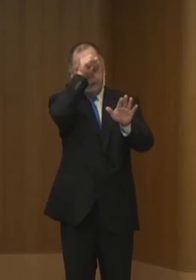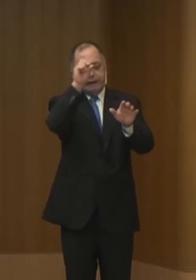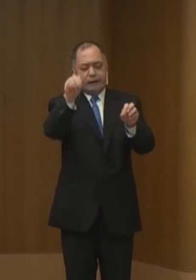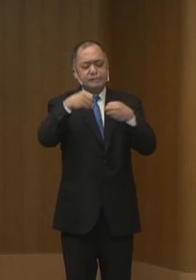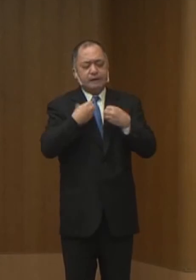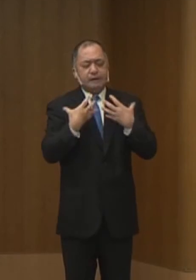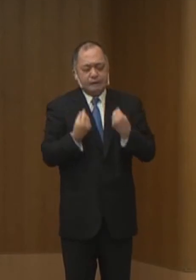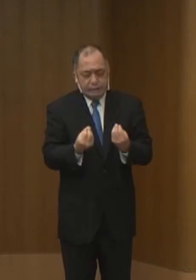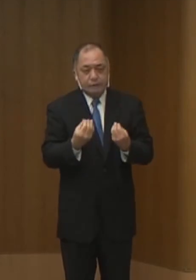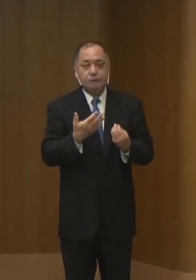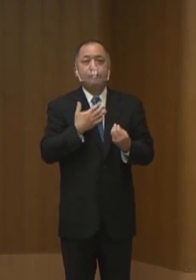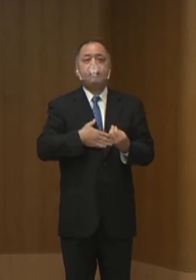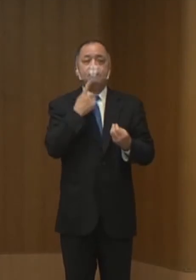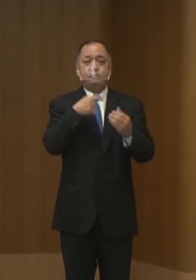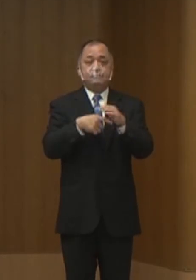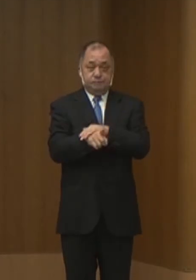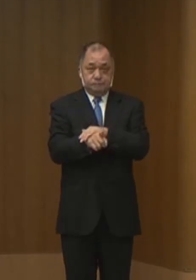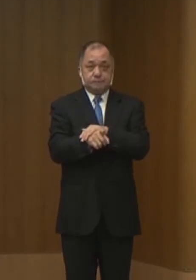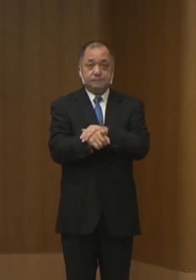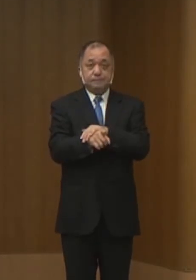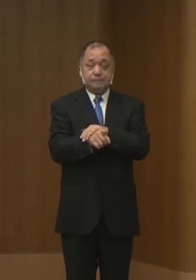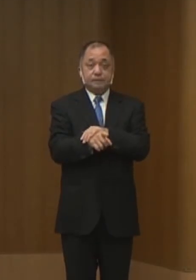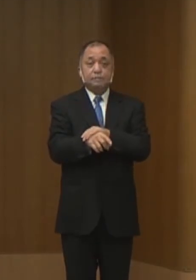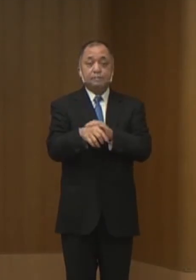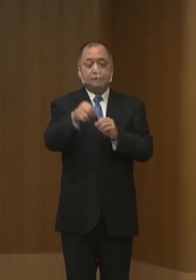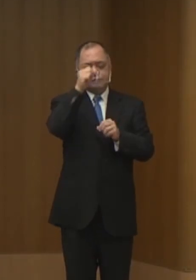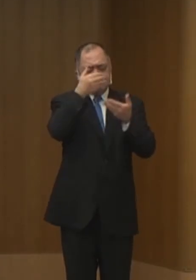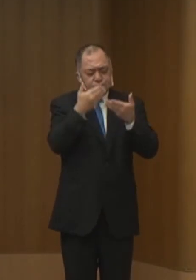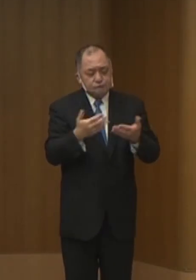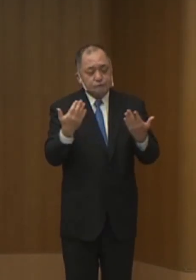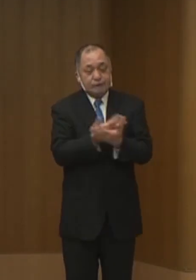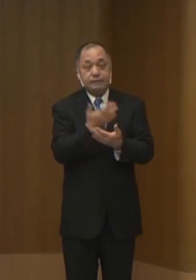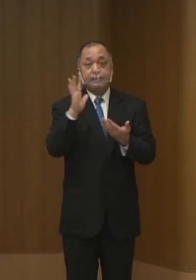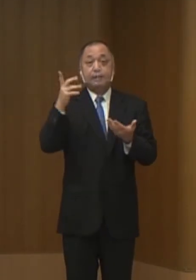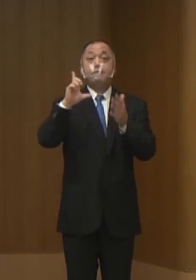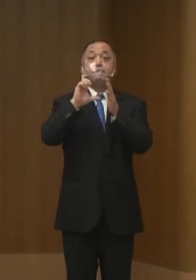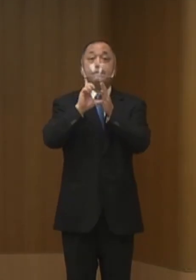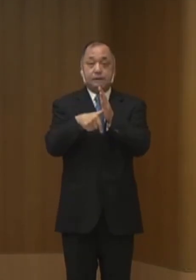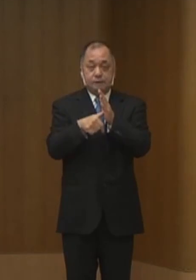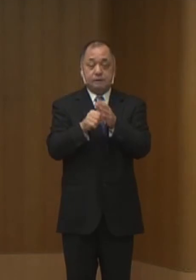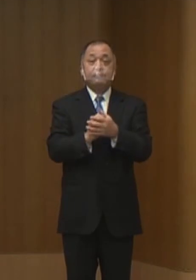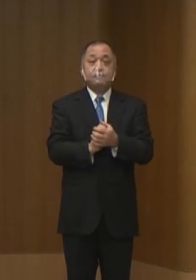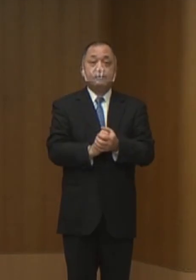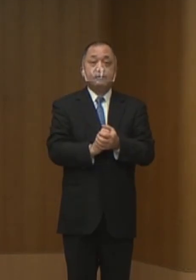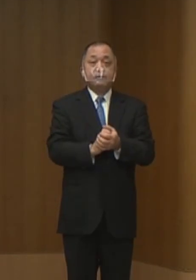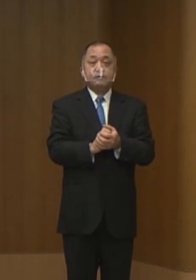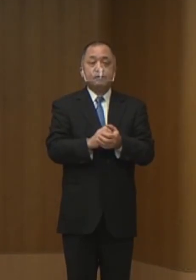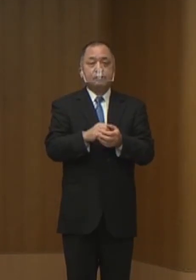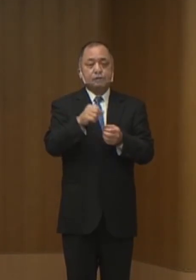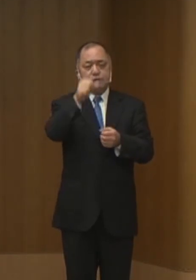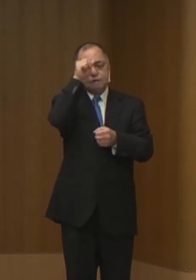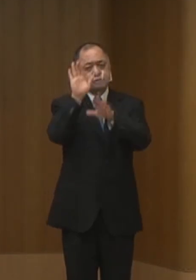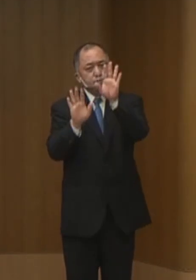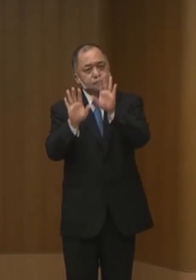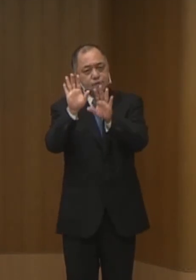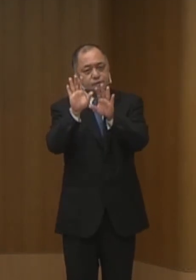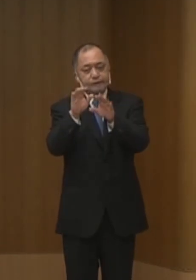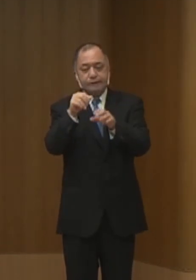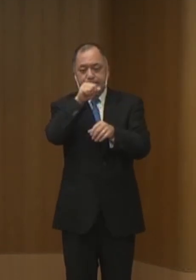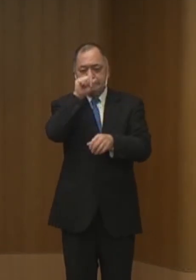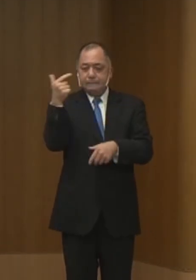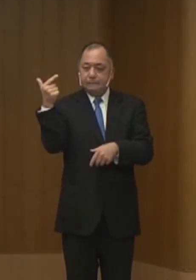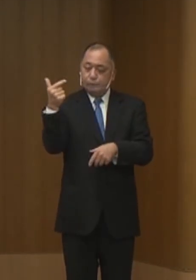う一つは、その重症化などにならなかった場合についてもですね、症状が軽快をするまでは当然